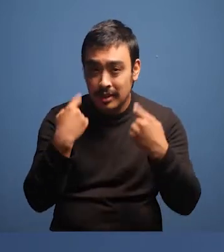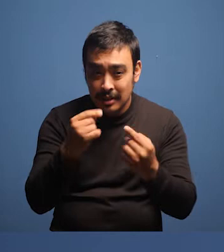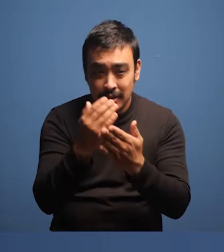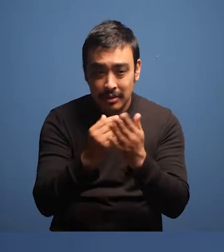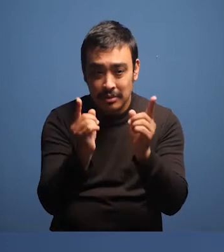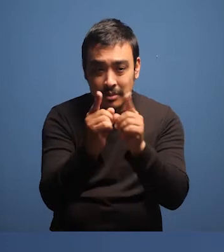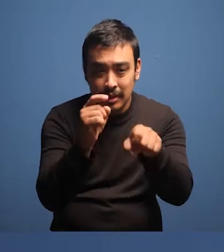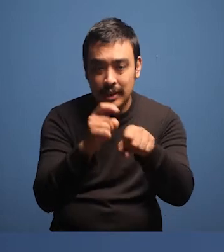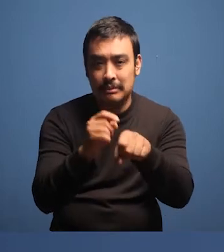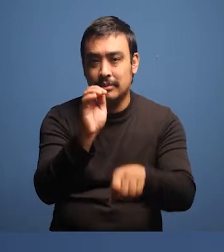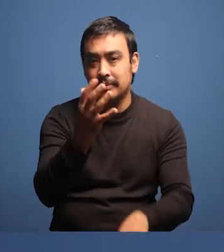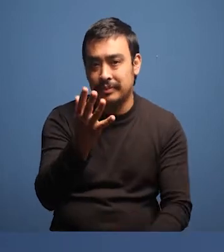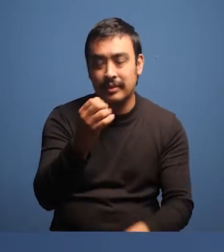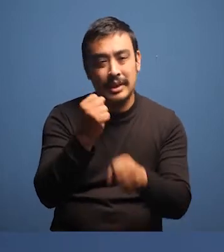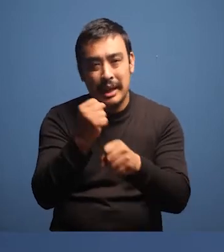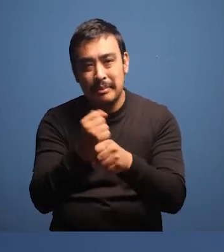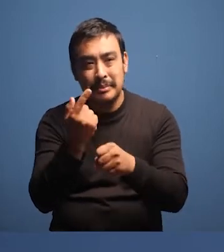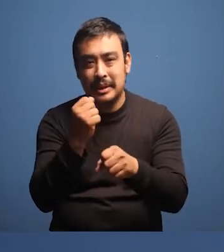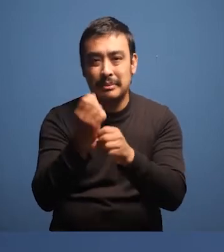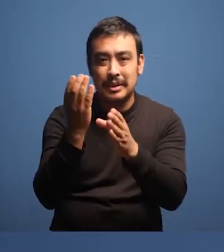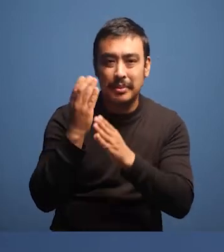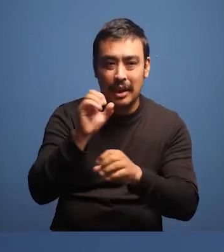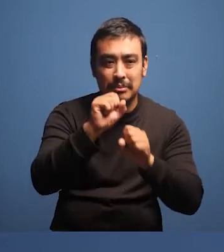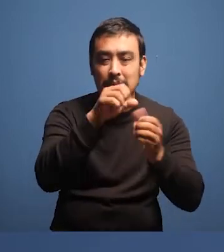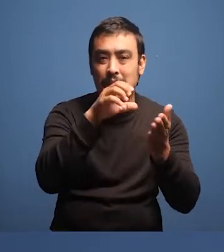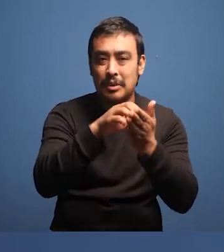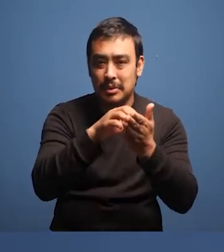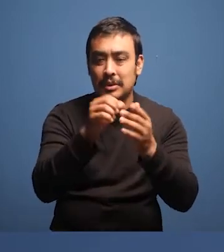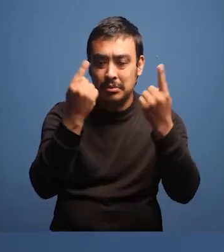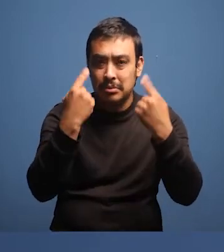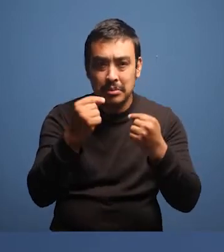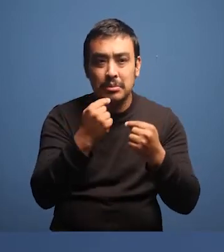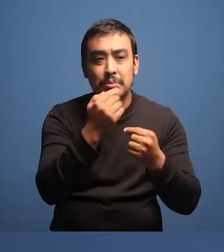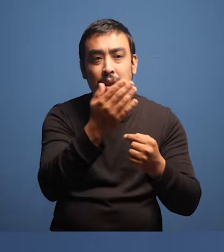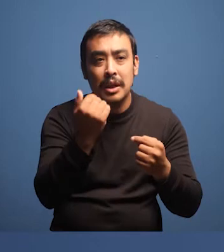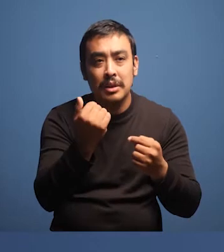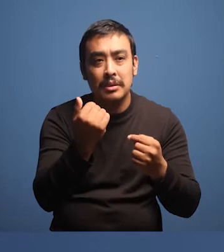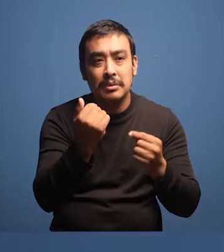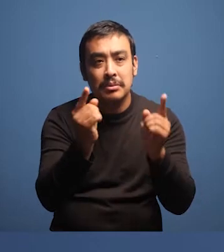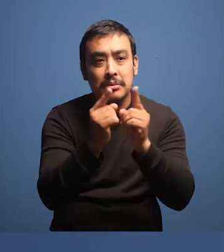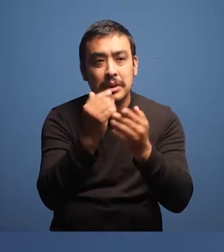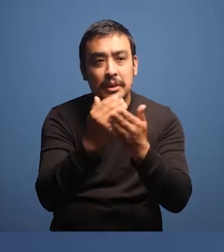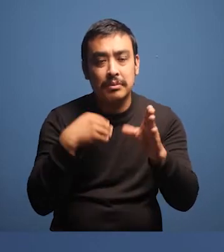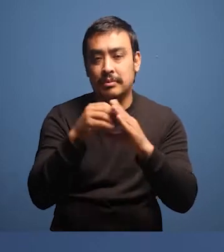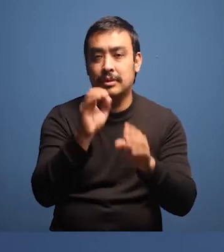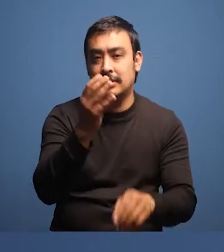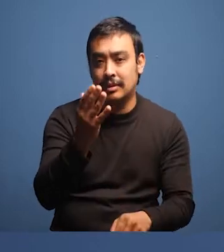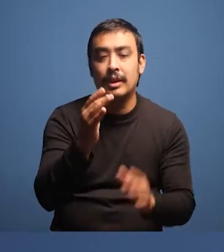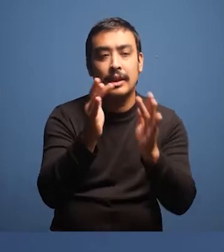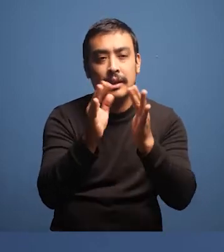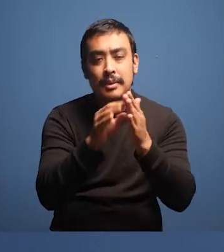नि एकदम गाह्रो हुन्थ्यो, ड्युटिज असाइनमेन्ट्स सबै आफ्नै ठाउँमा हुन्थ्यो, त्यसले फिजिकल्ली काहीँ बोलाउनु हो भने एटेन्ड गर्न गाह्रो हुन्थ्यो भने भर्चुअली भएपछि यति